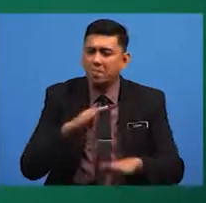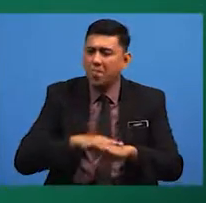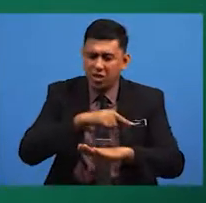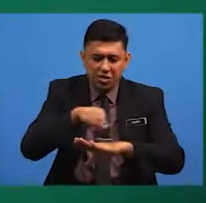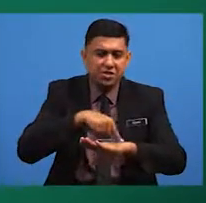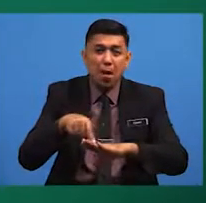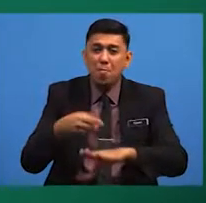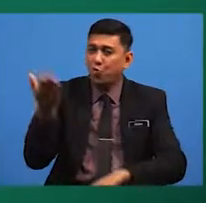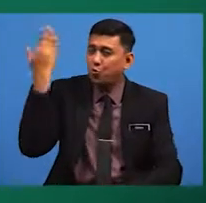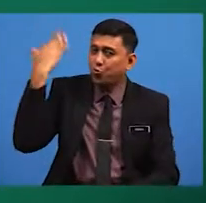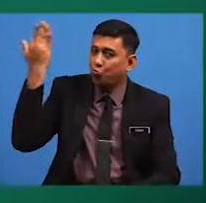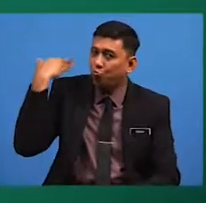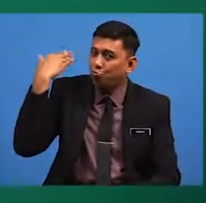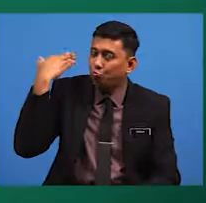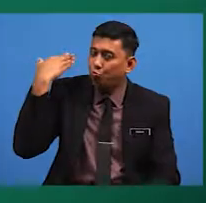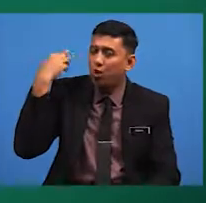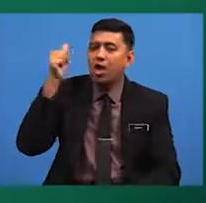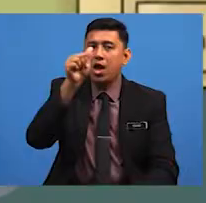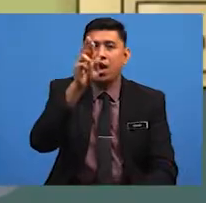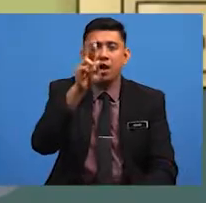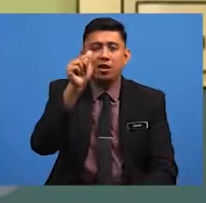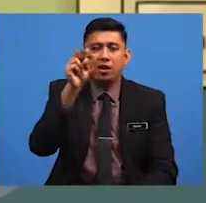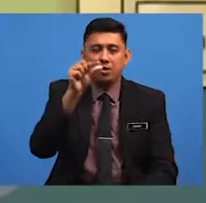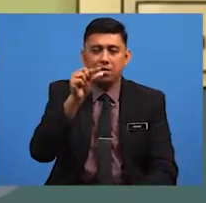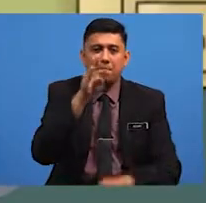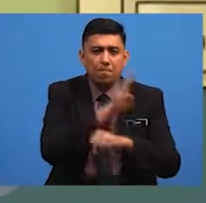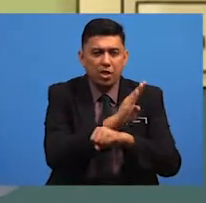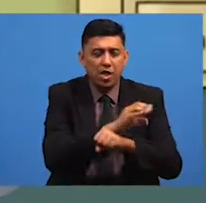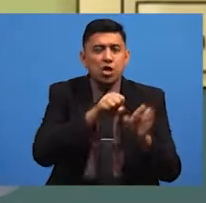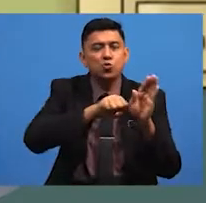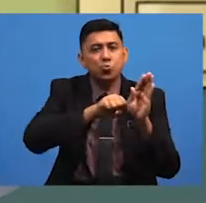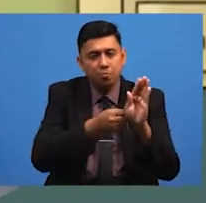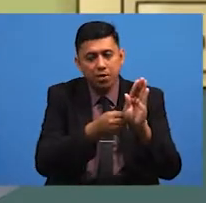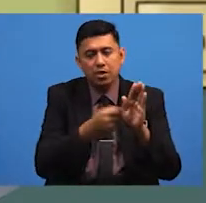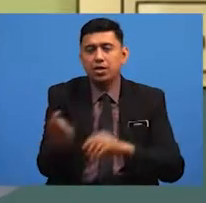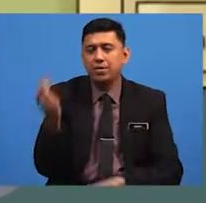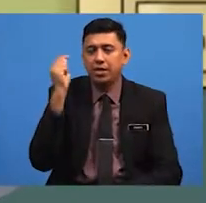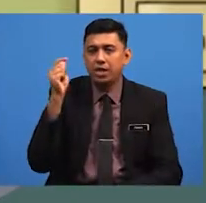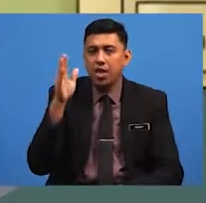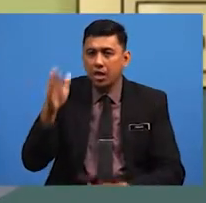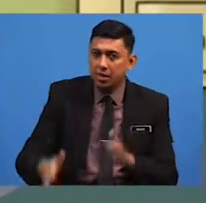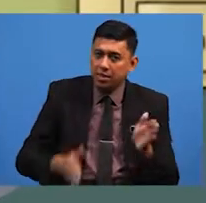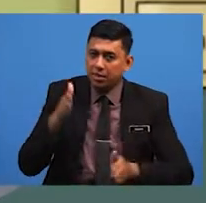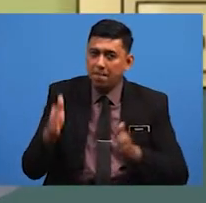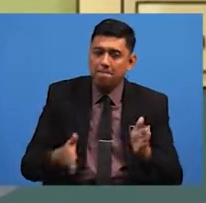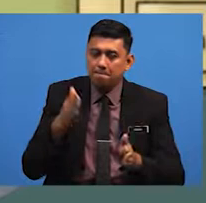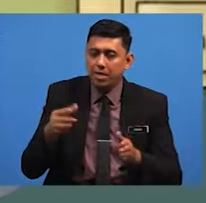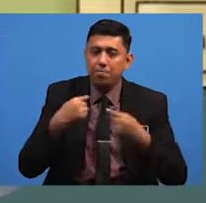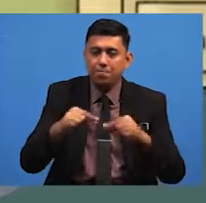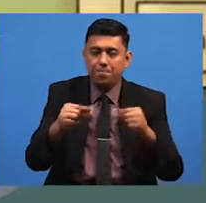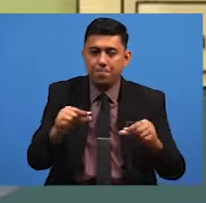zaman dahulu orang batu digunakan sebagai sumber tenaga untuk kereta api bergerak